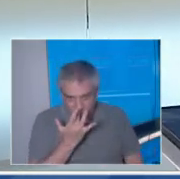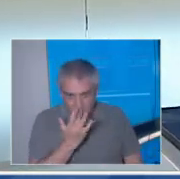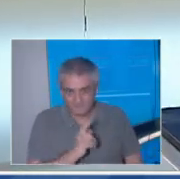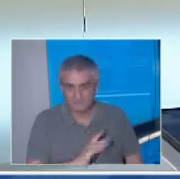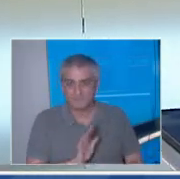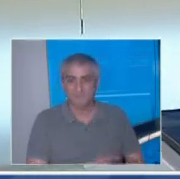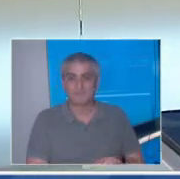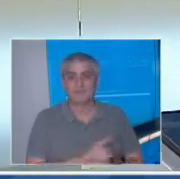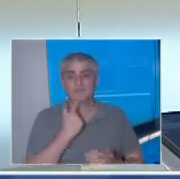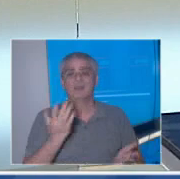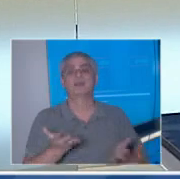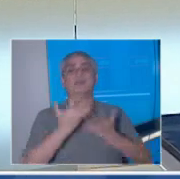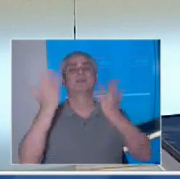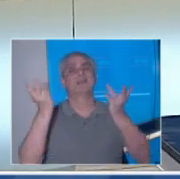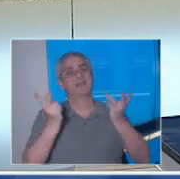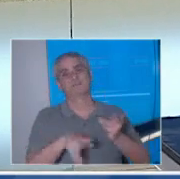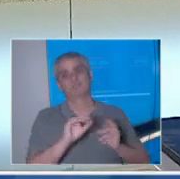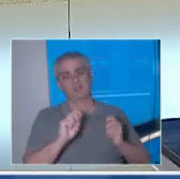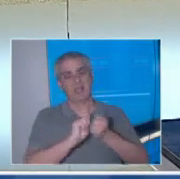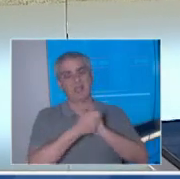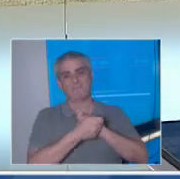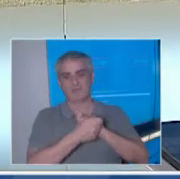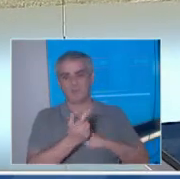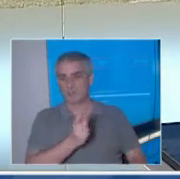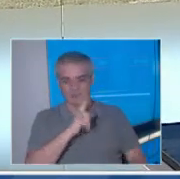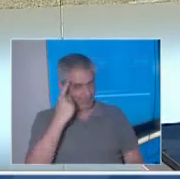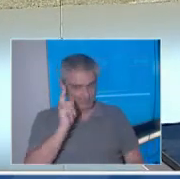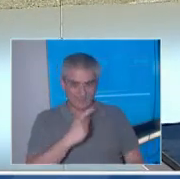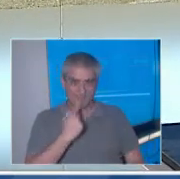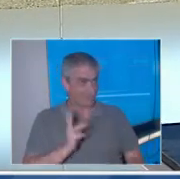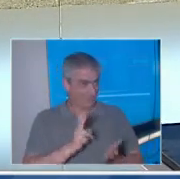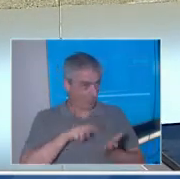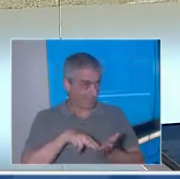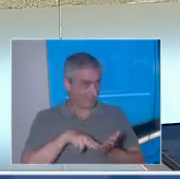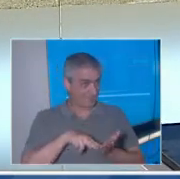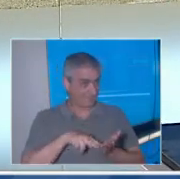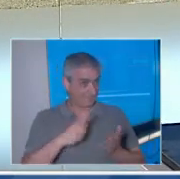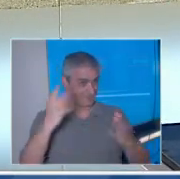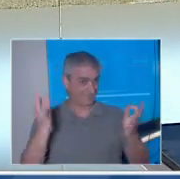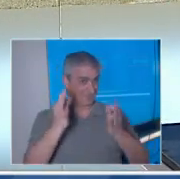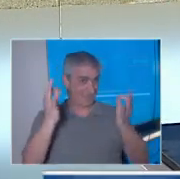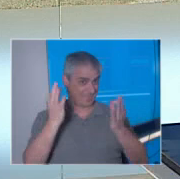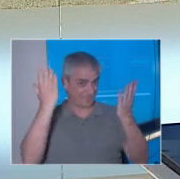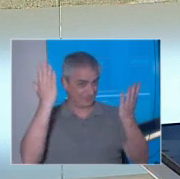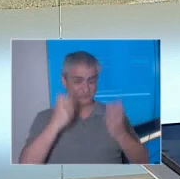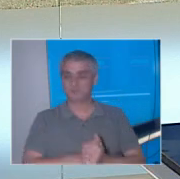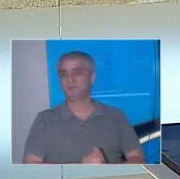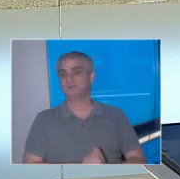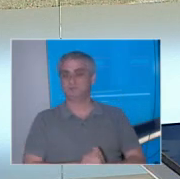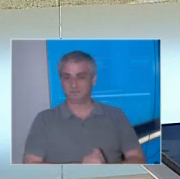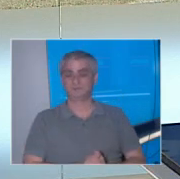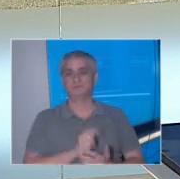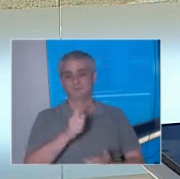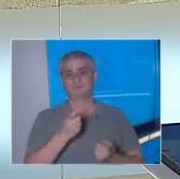אומר, יהיה קרוע להתגדל על הרפורמה. להתגדל. על הרפורמה. לכו, אתם לא עומדים בהתגדל? תעמדו, תעמדו. טוב. זאת